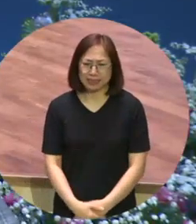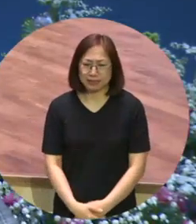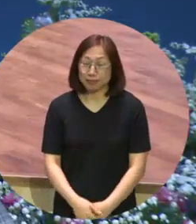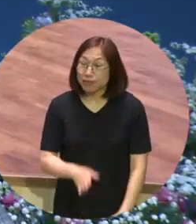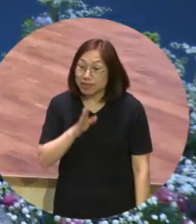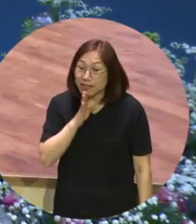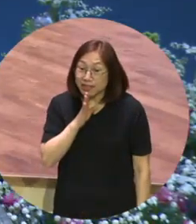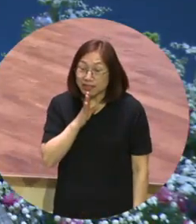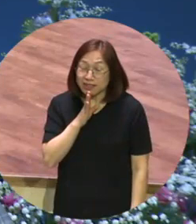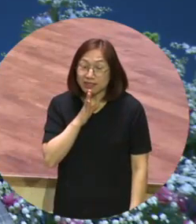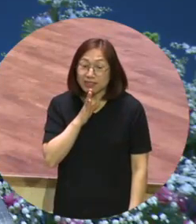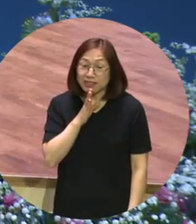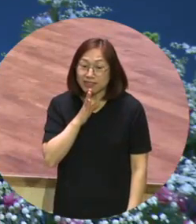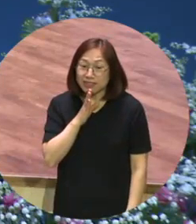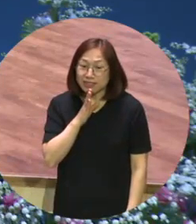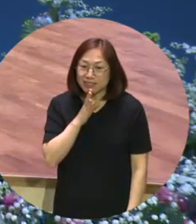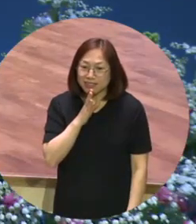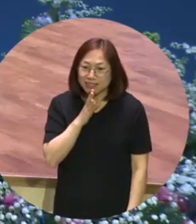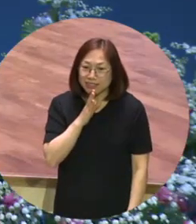맞아요?